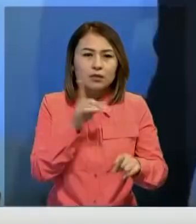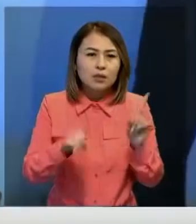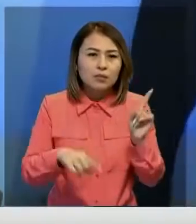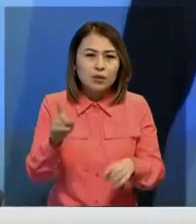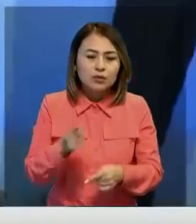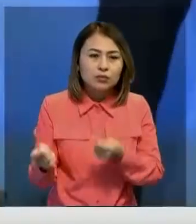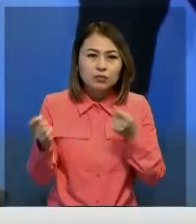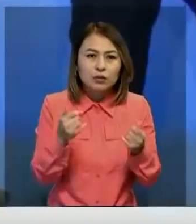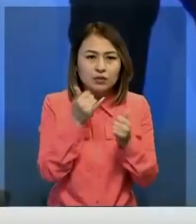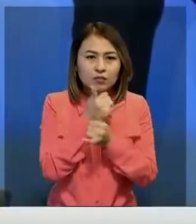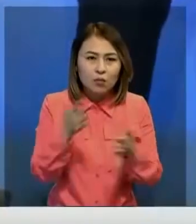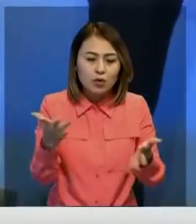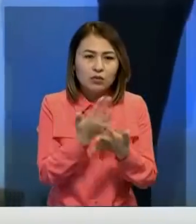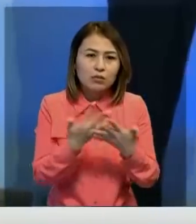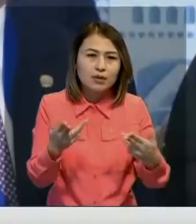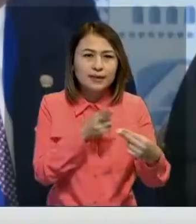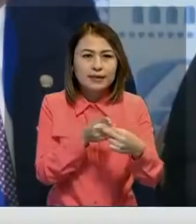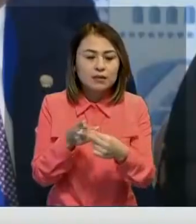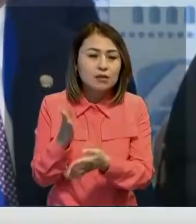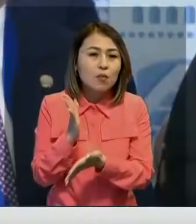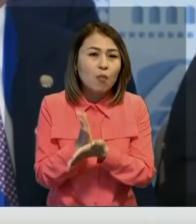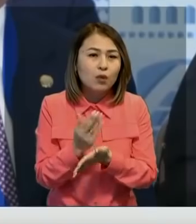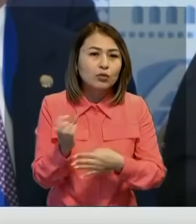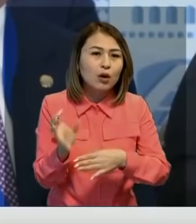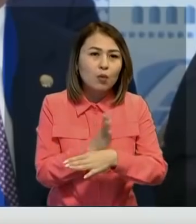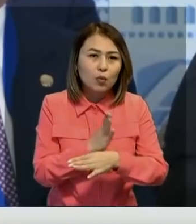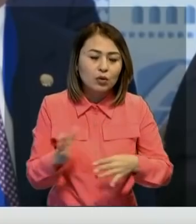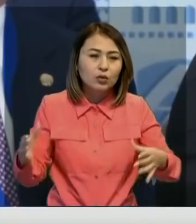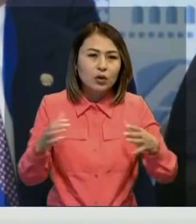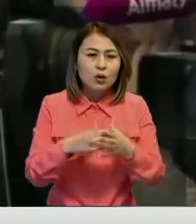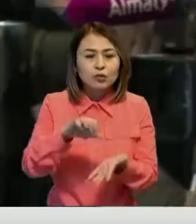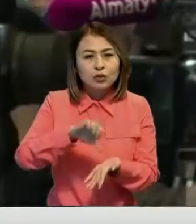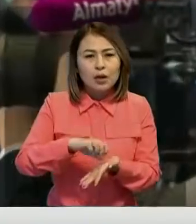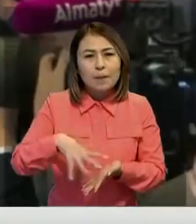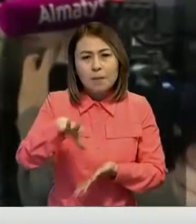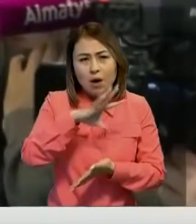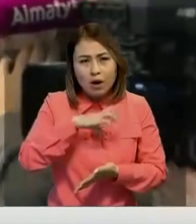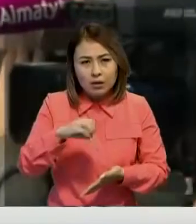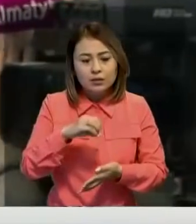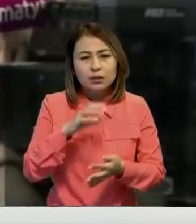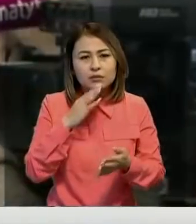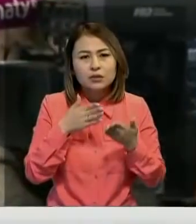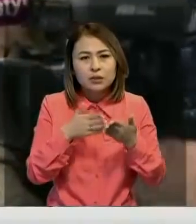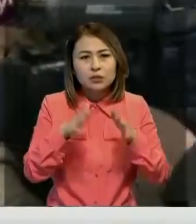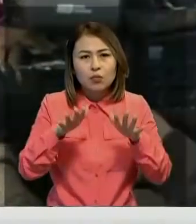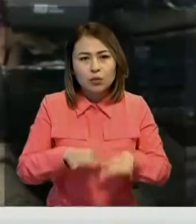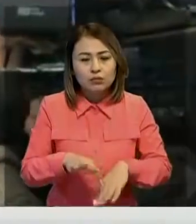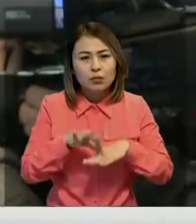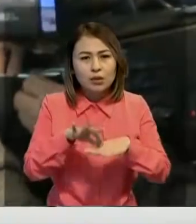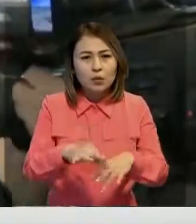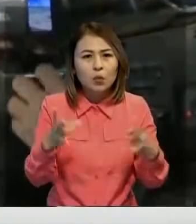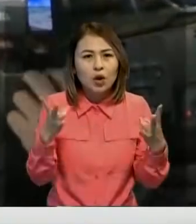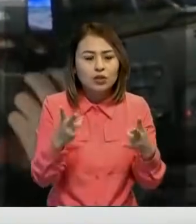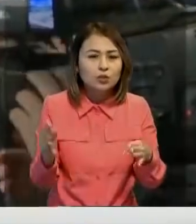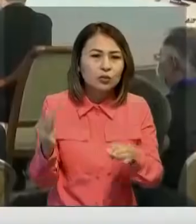түрлерін жеткізу мүмкін емес, түрлі кедергілер бар. Одан бөлек одаққа мүше мемлекеттердің барлығы теңіз порттарын пайдалана алу қажет.